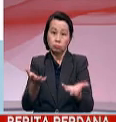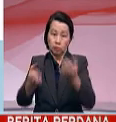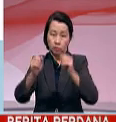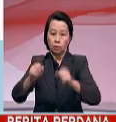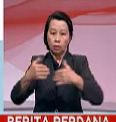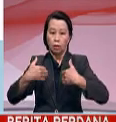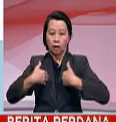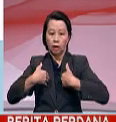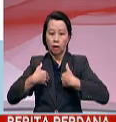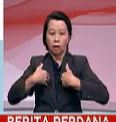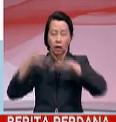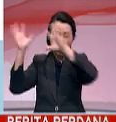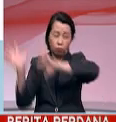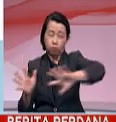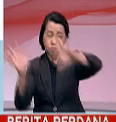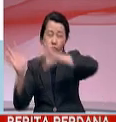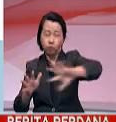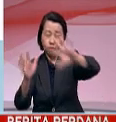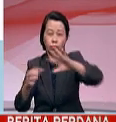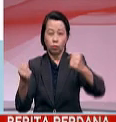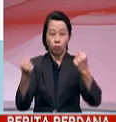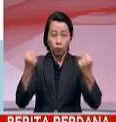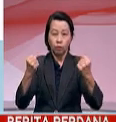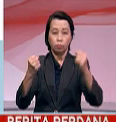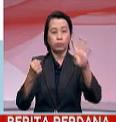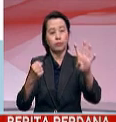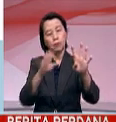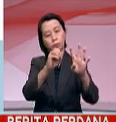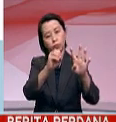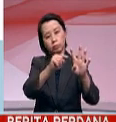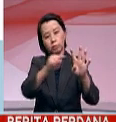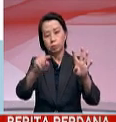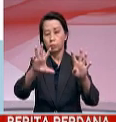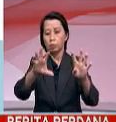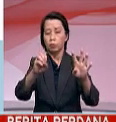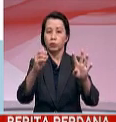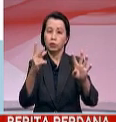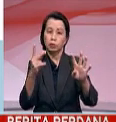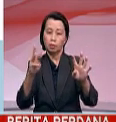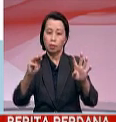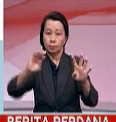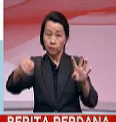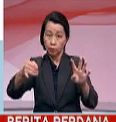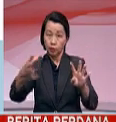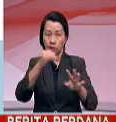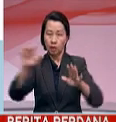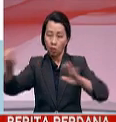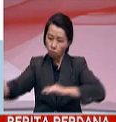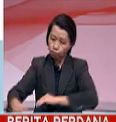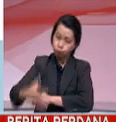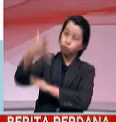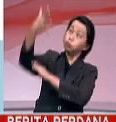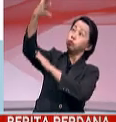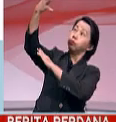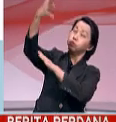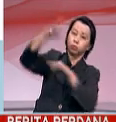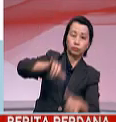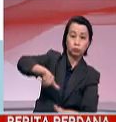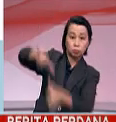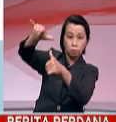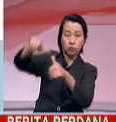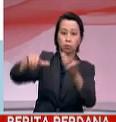untuk mengalami keadaan angin kencang iaitu sekitar 40 hingga 50 km sejam dan ketinggian ombak boleh mencecah